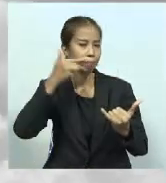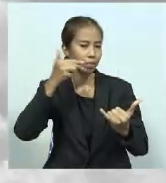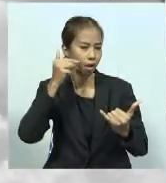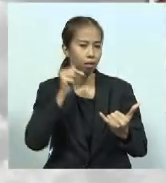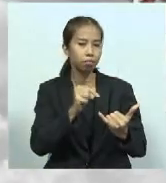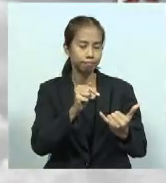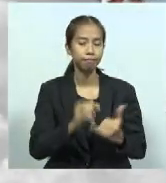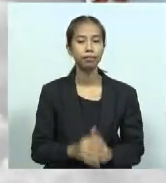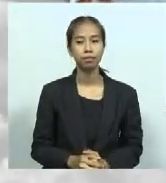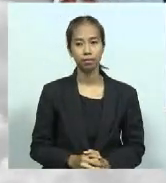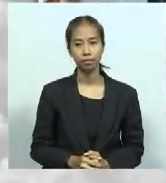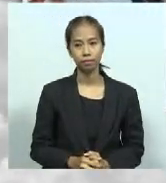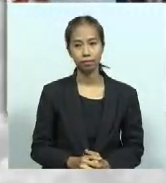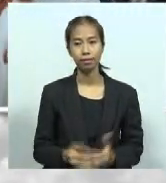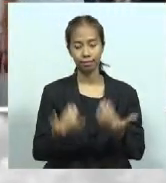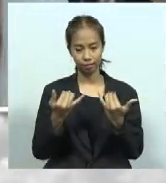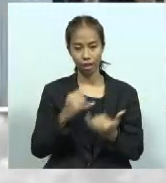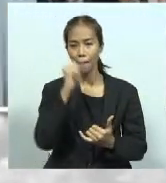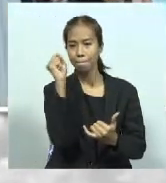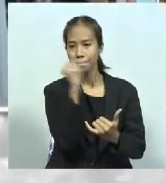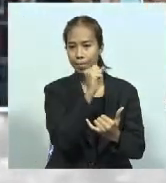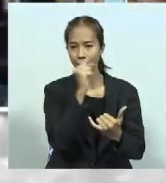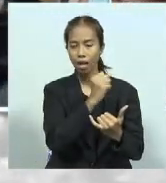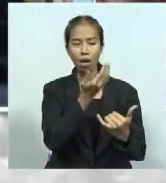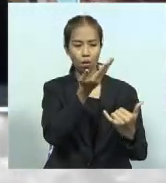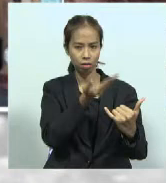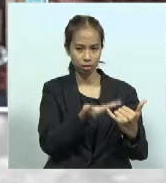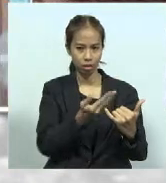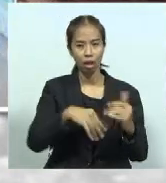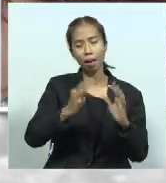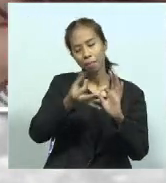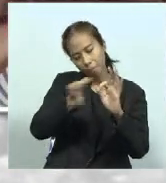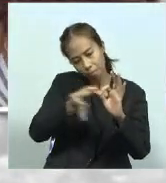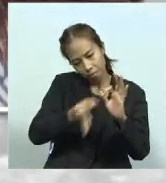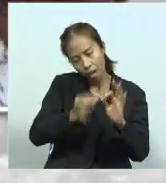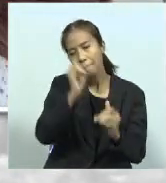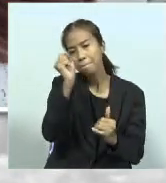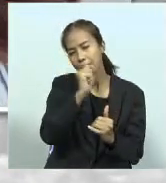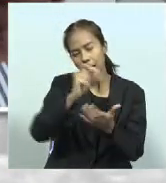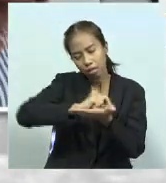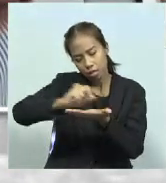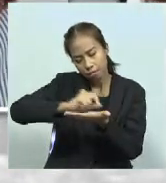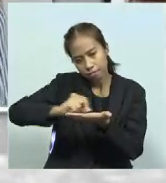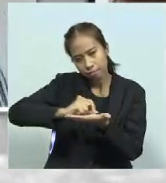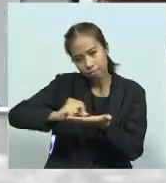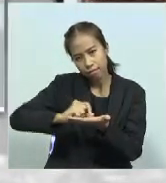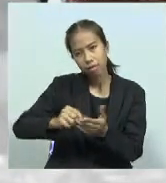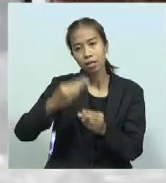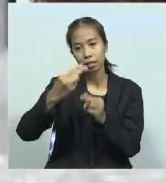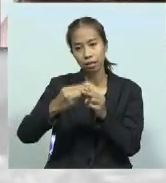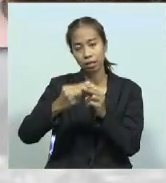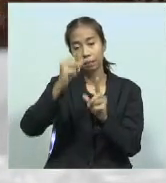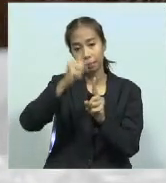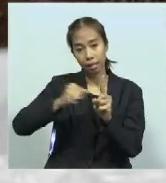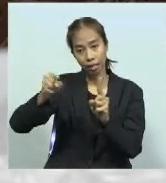สนี้สำหรับเพลงสุดท้ายของน้ำตาลที่แต่งเนื้อร้องและเมโลดี้ด้วยตนเองชื่อว่า Lover